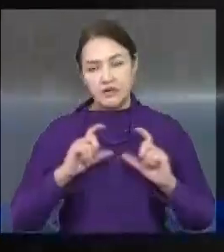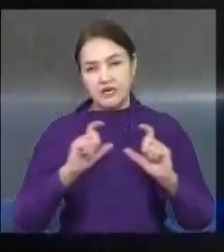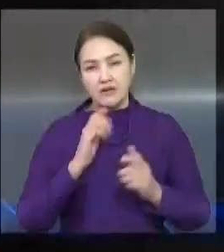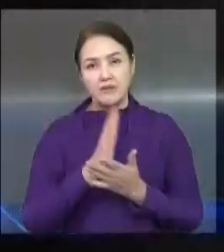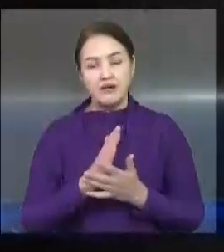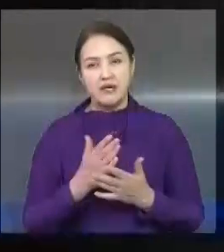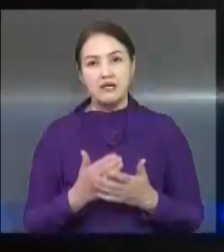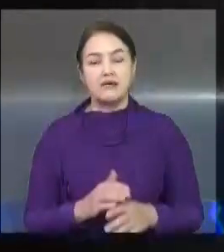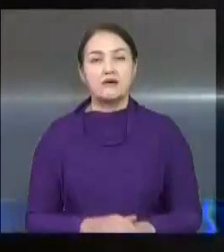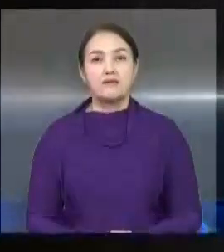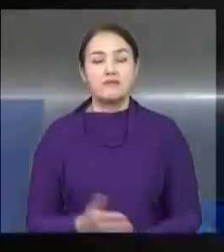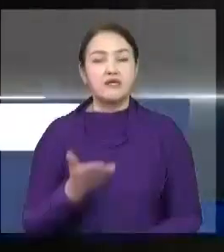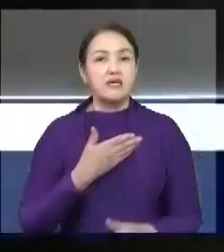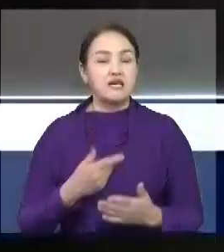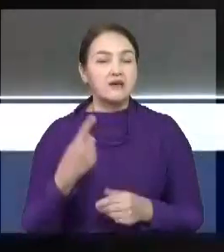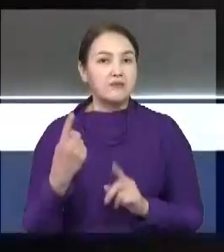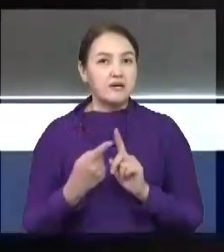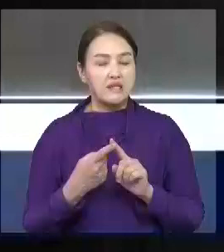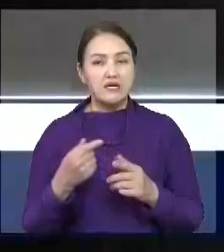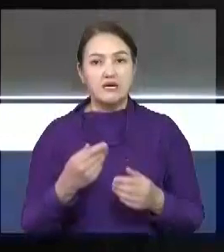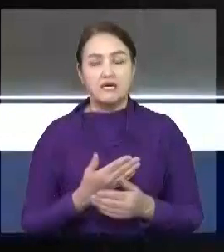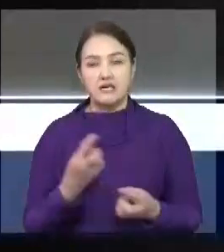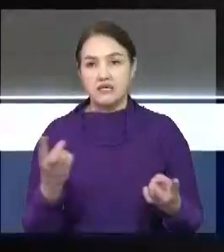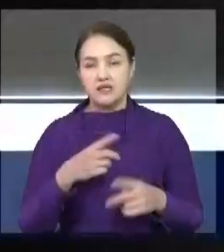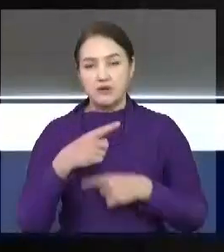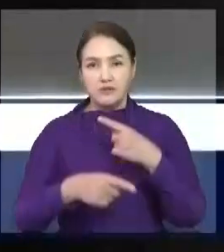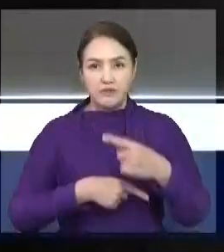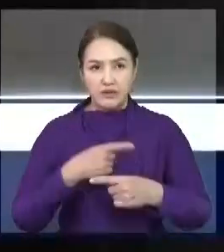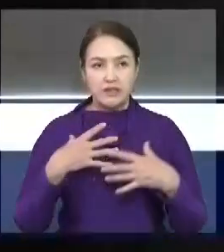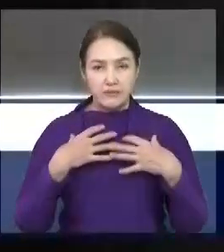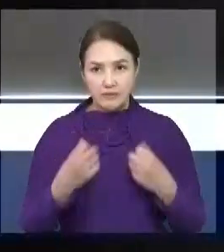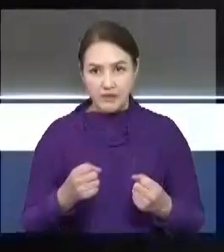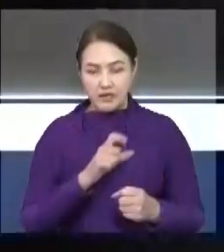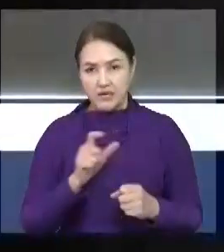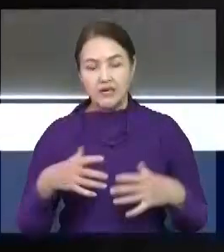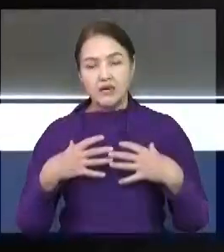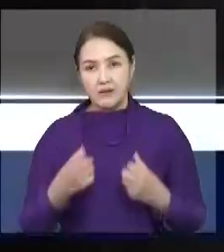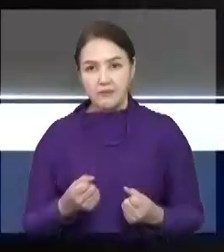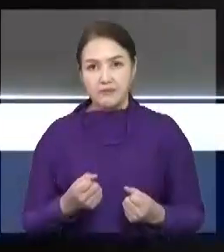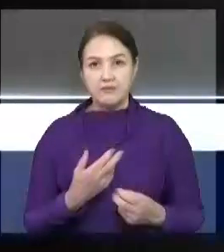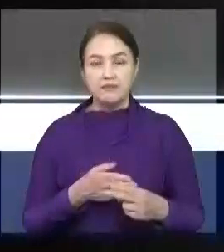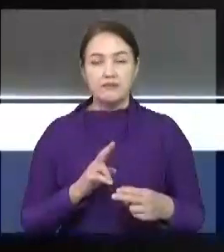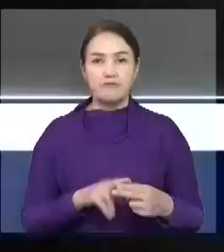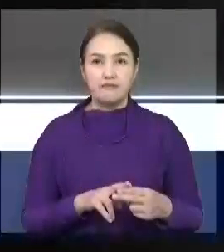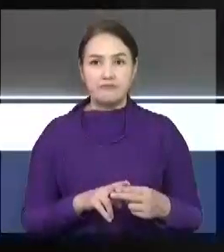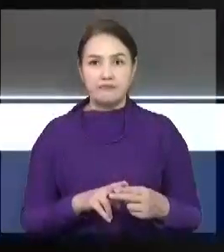керек, жанда керек. Бірақ бізге бірінші керегі ұрпақтың болашағы, ұрпақтың амандығы, адамзаттың амандығы. Сондықтан